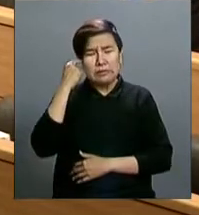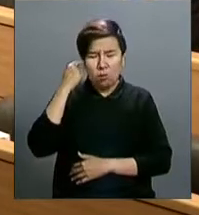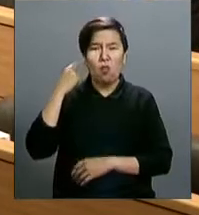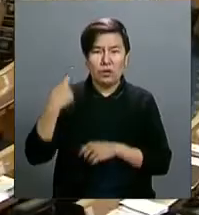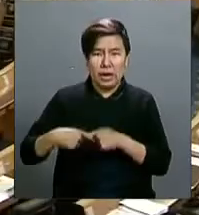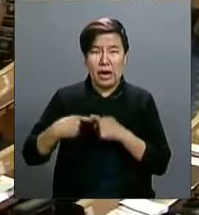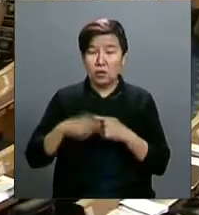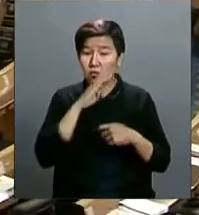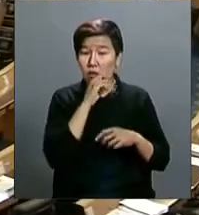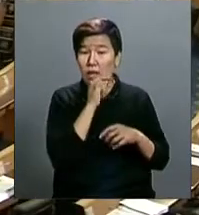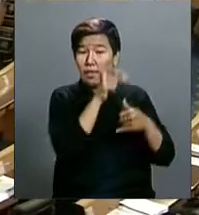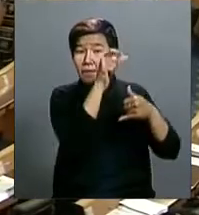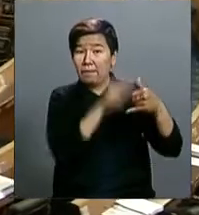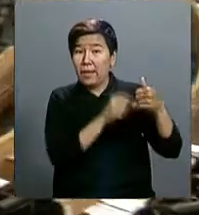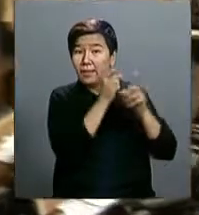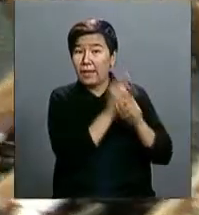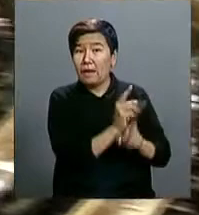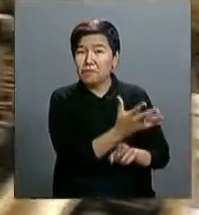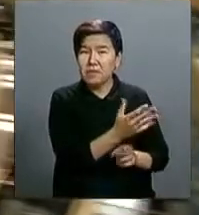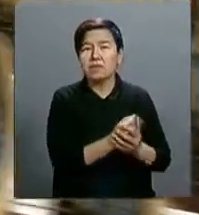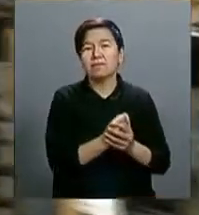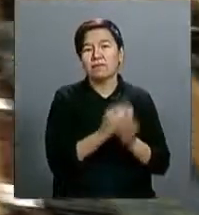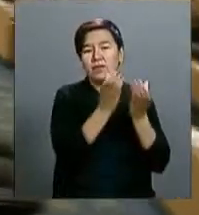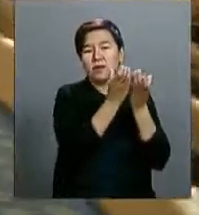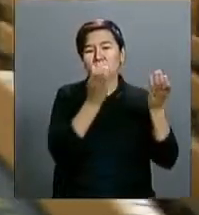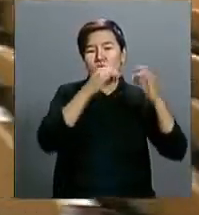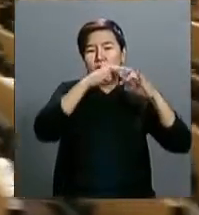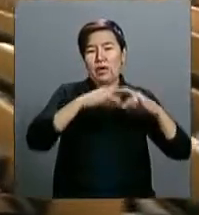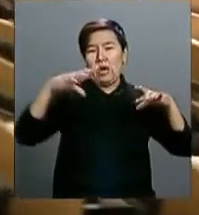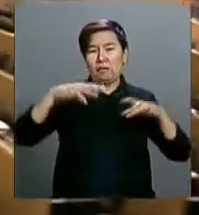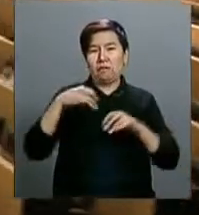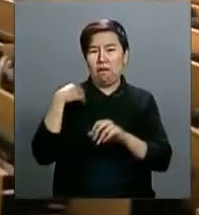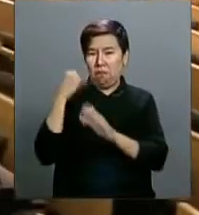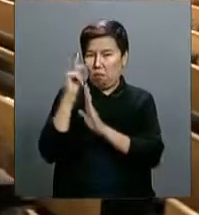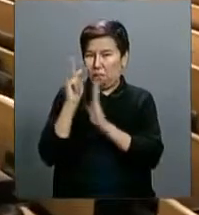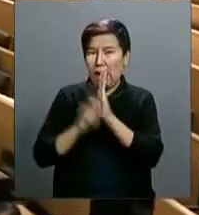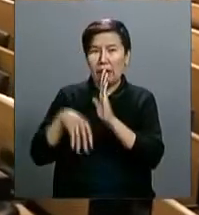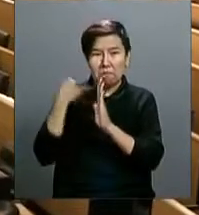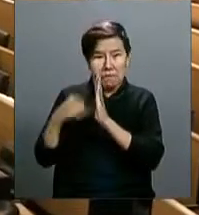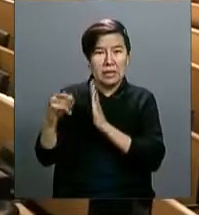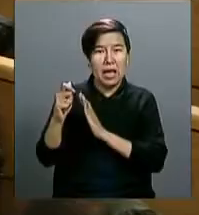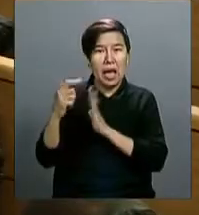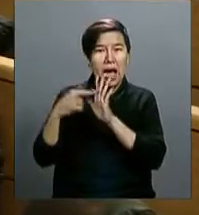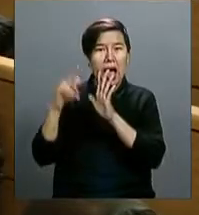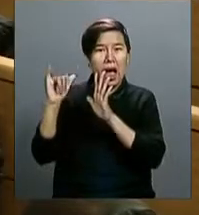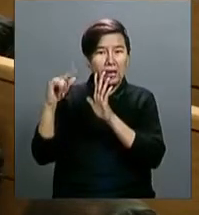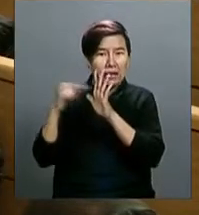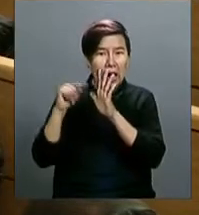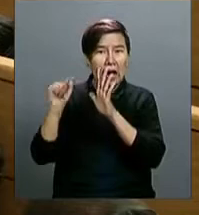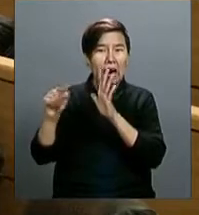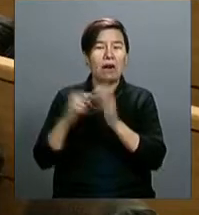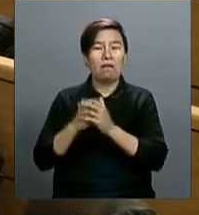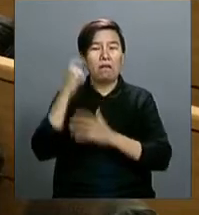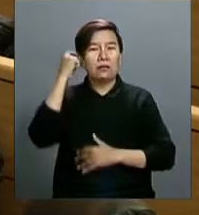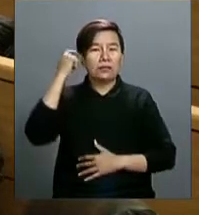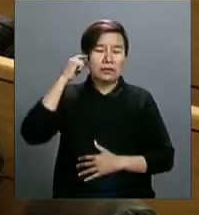ไม่ปฏิบัติตามก็กระทำการขัดรัฐธรรมนูญเป็นความผิดอาญาอีกค่ะและนี่จึงเป็นความหวาดระแวงความ